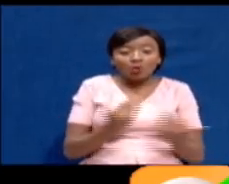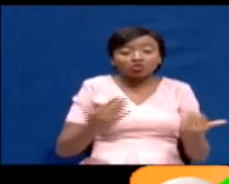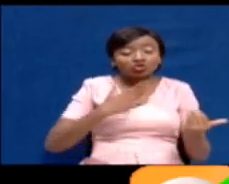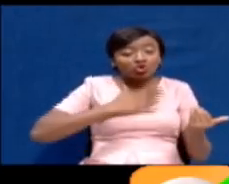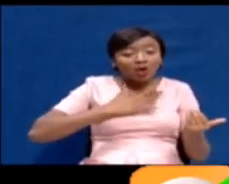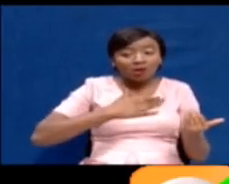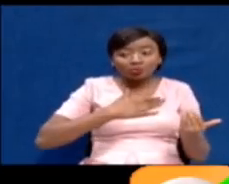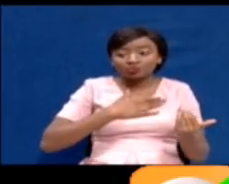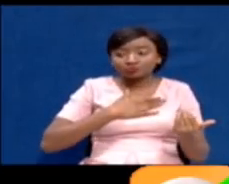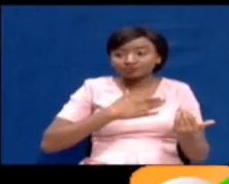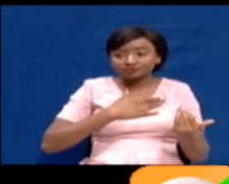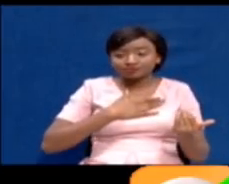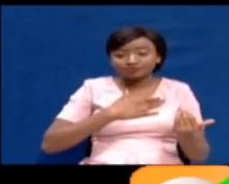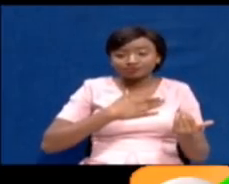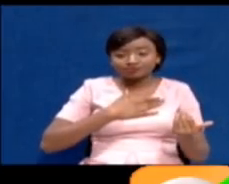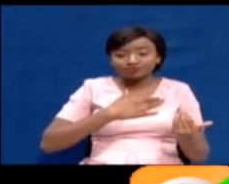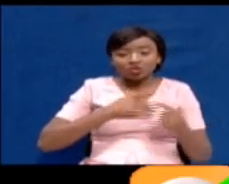wangu